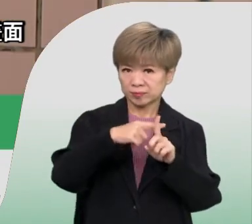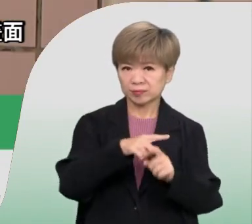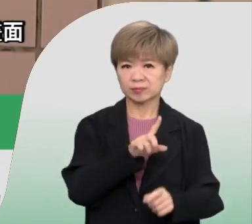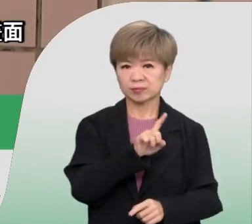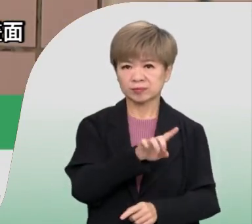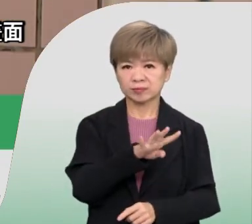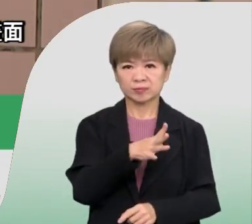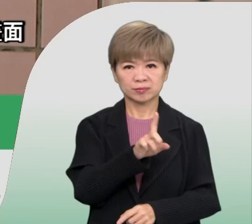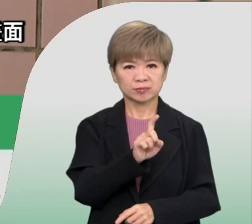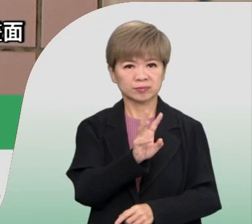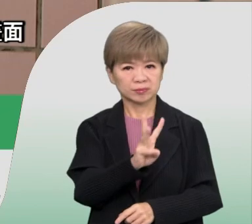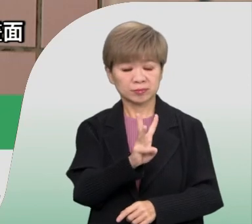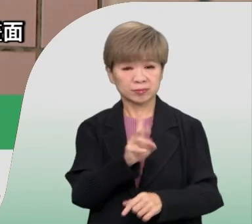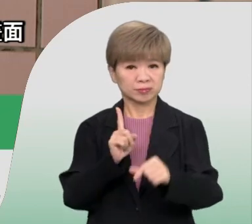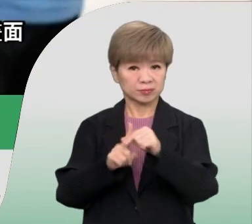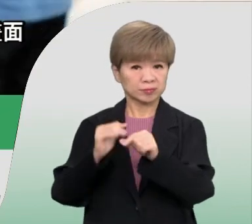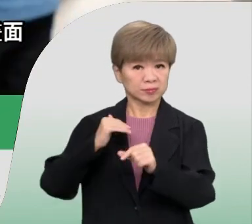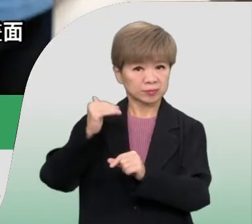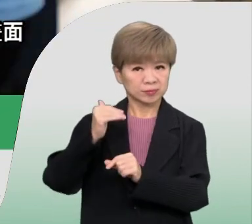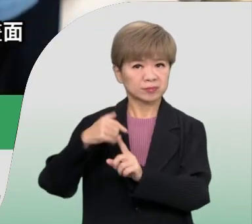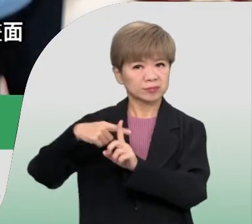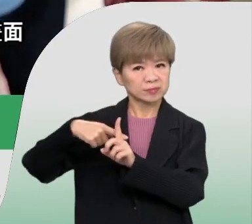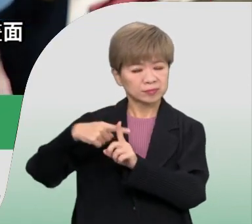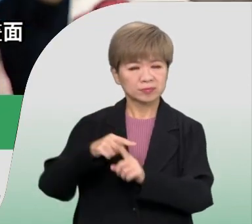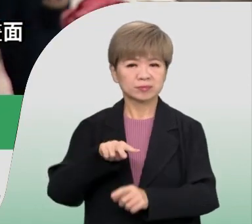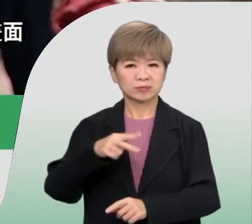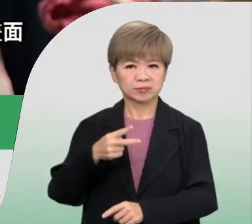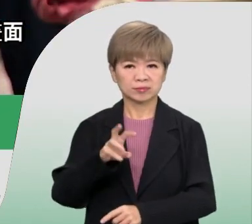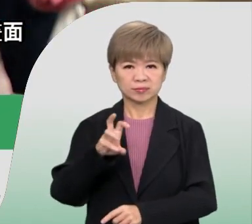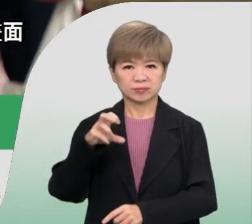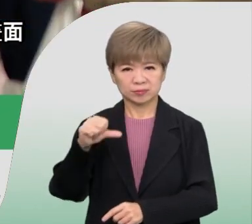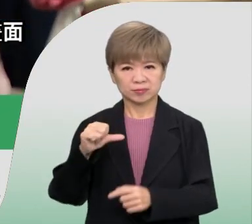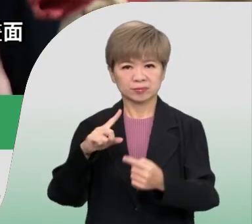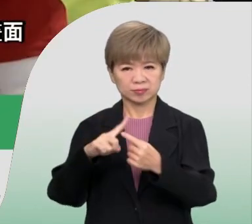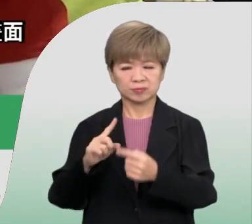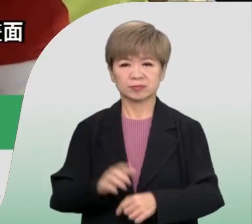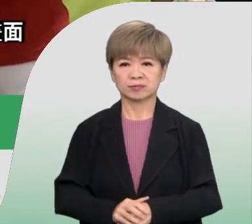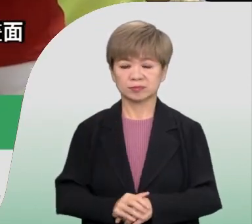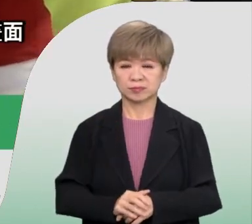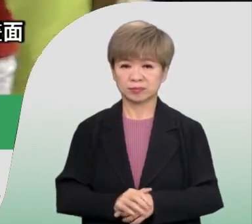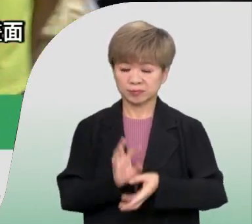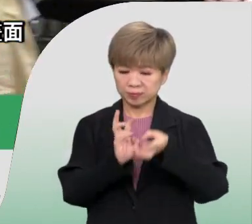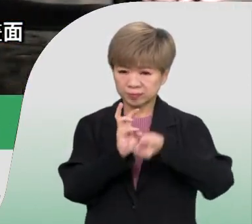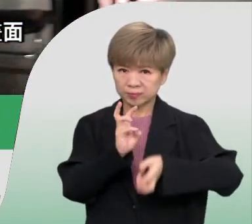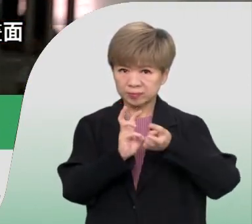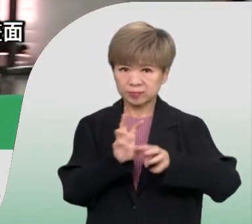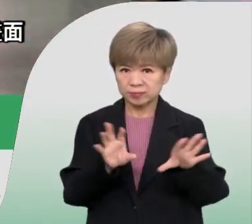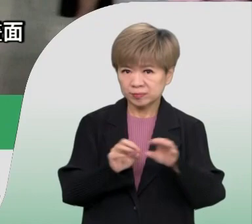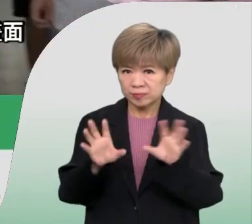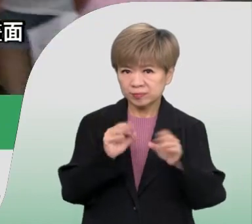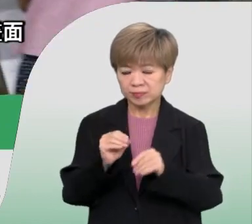就1423沙。中国级的有285沙，客家真